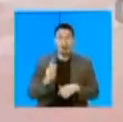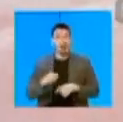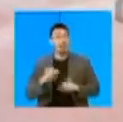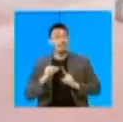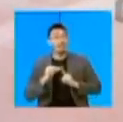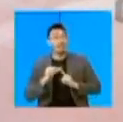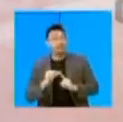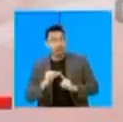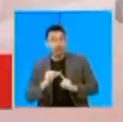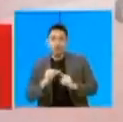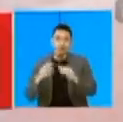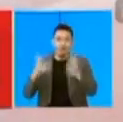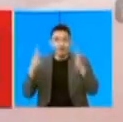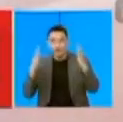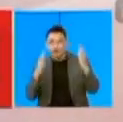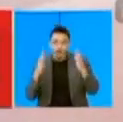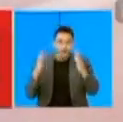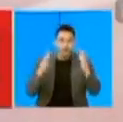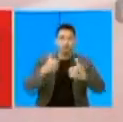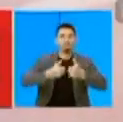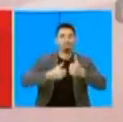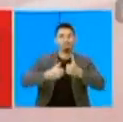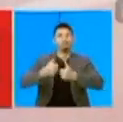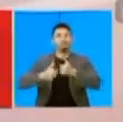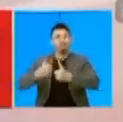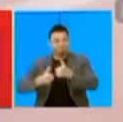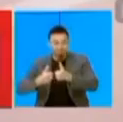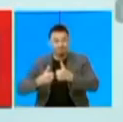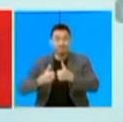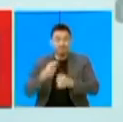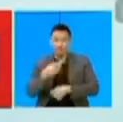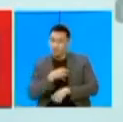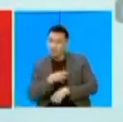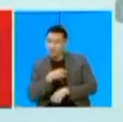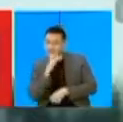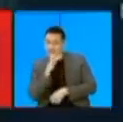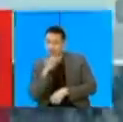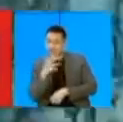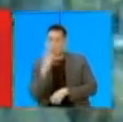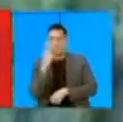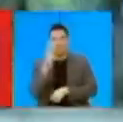mewarnai jalannya lomba. Penasaran seperti apa keseruannya? Berikut informasinya.